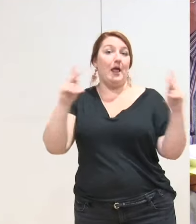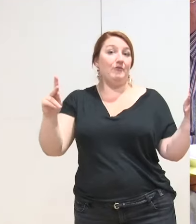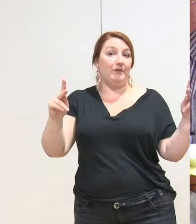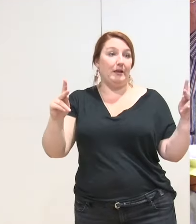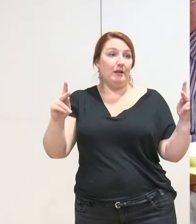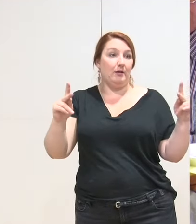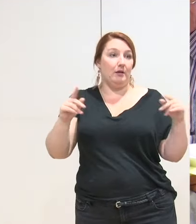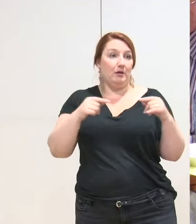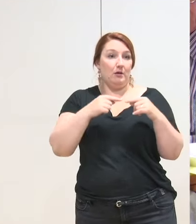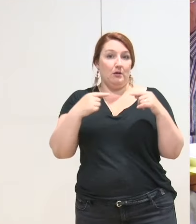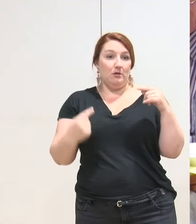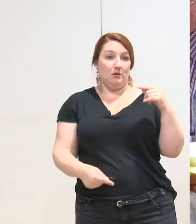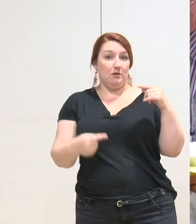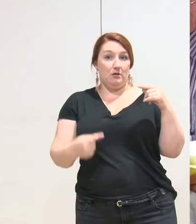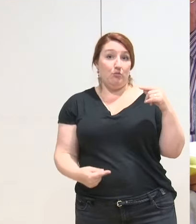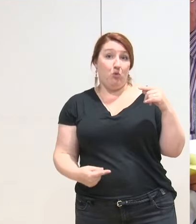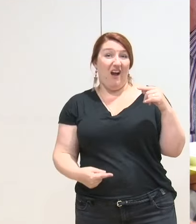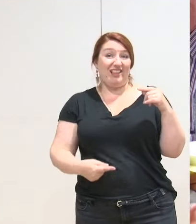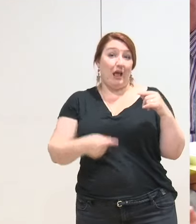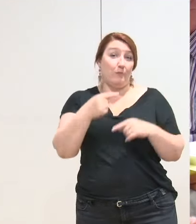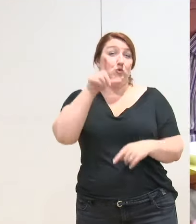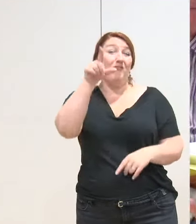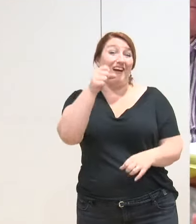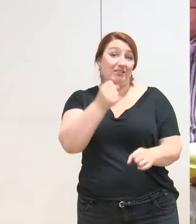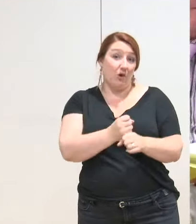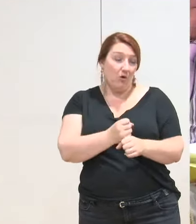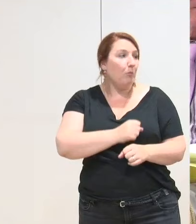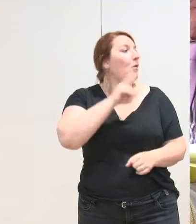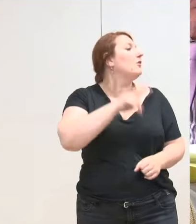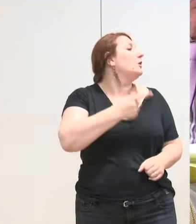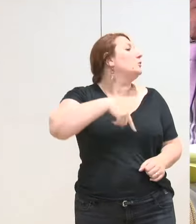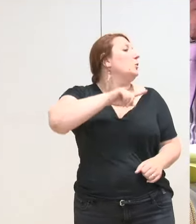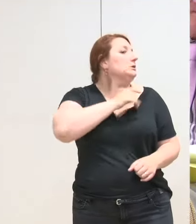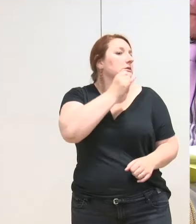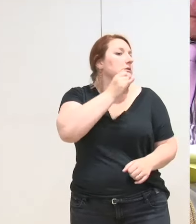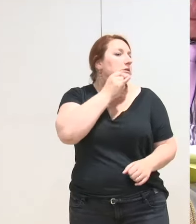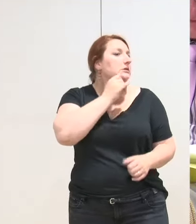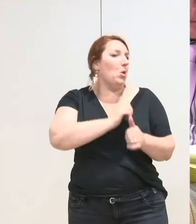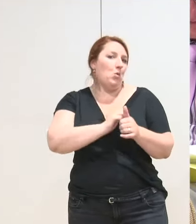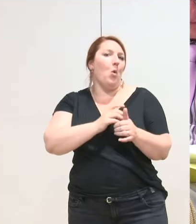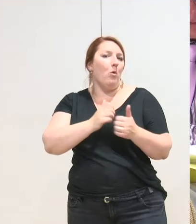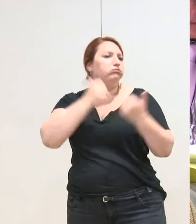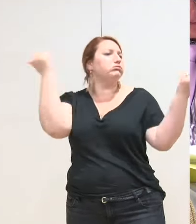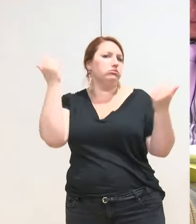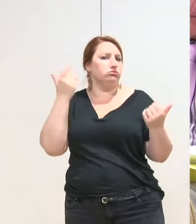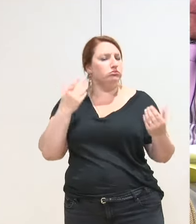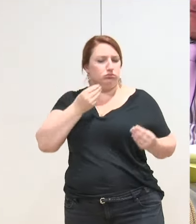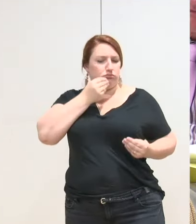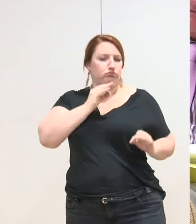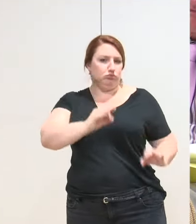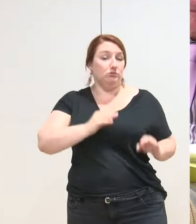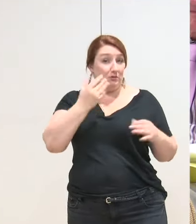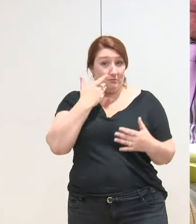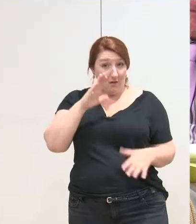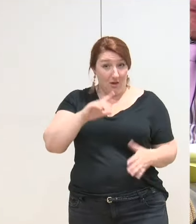une capacité de désendettement de 20 ans alors évidemment on n est pas encore dieu merci mais au compte administratif 2013 on est déjà à 11